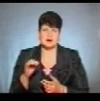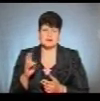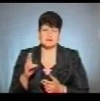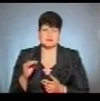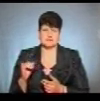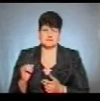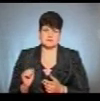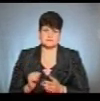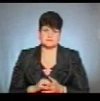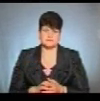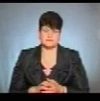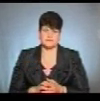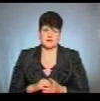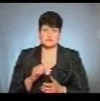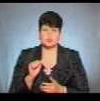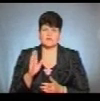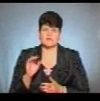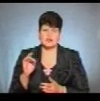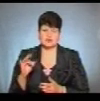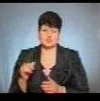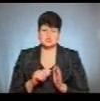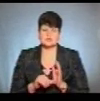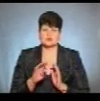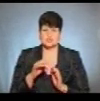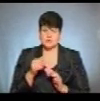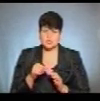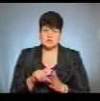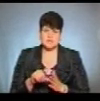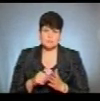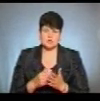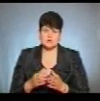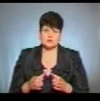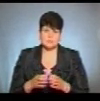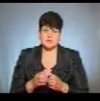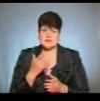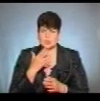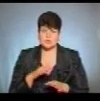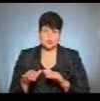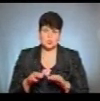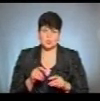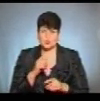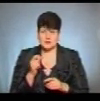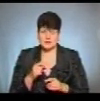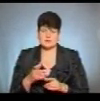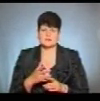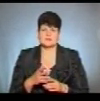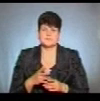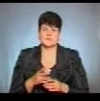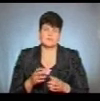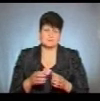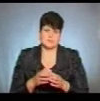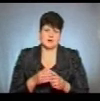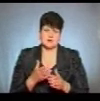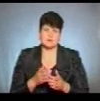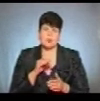району. Анатолій Вихрущ, 64 роки, член політичної партії «Народний рух України», балотується від цієї партії,